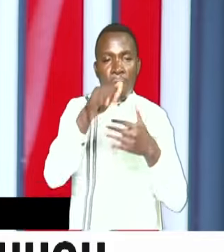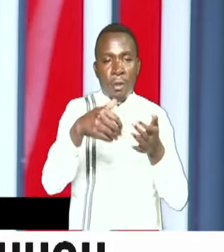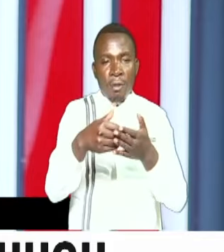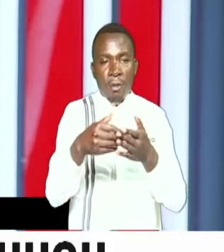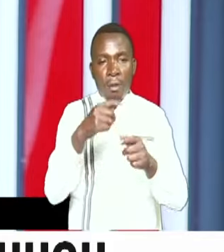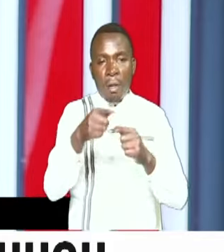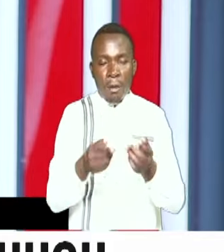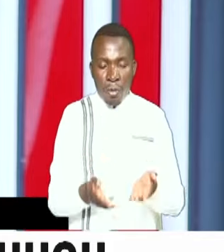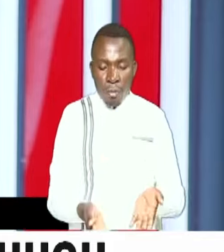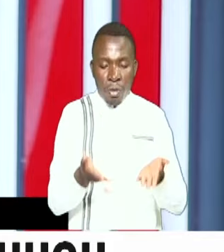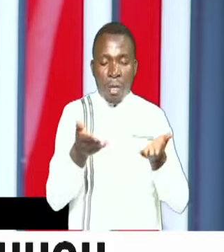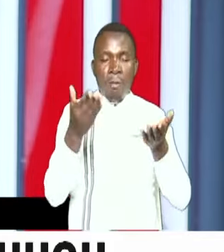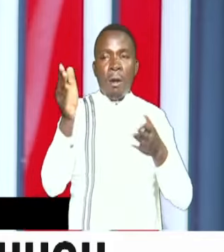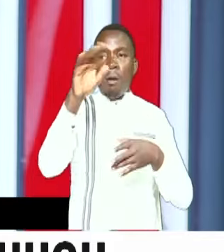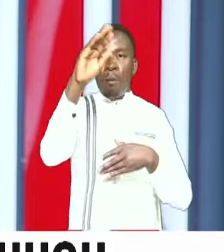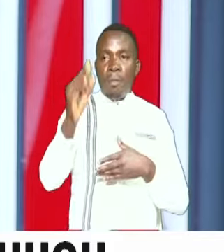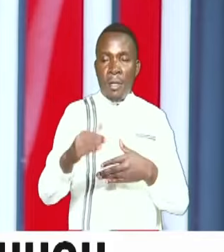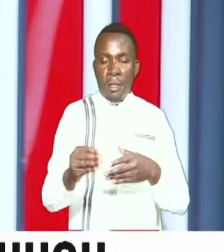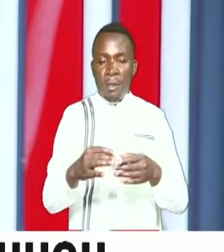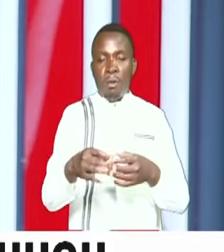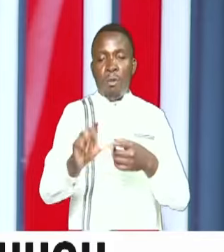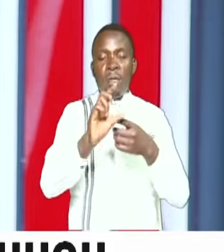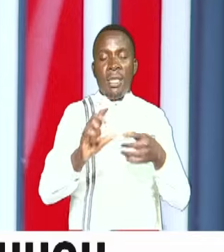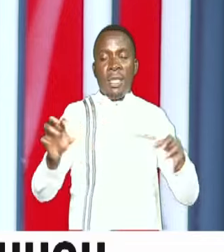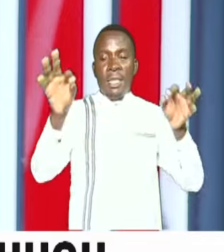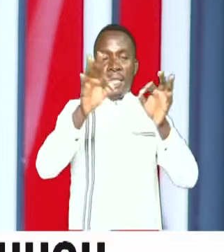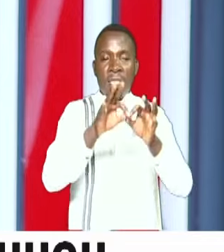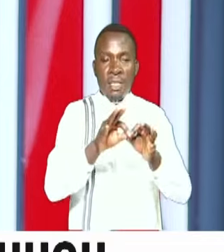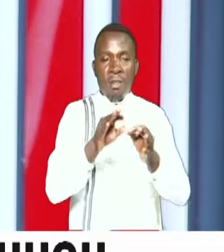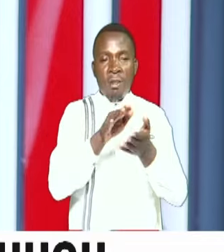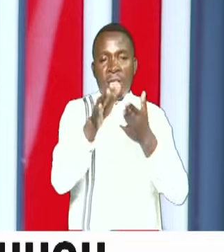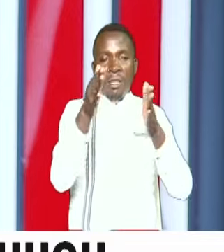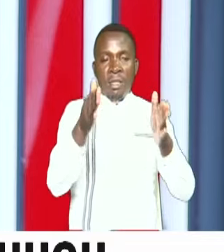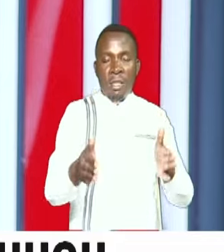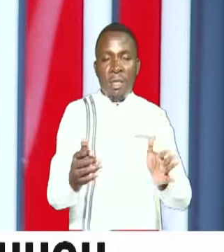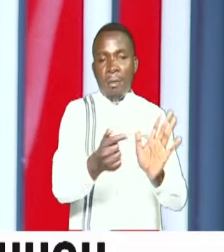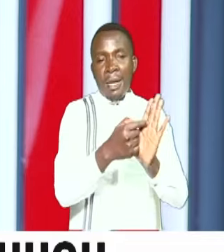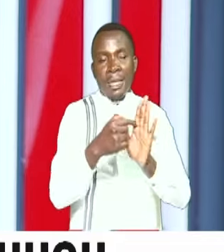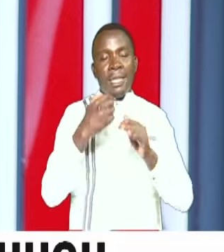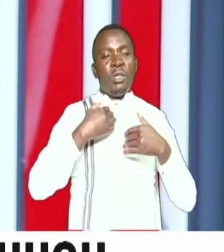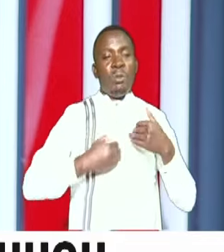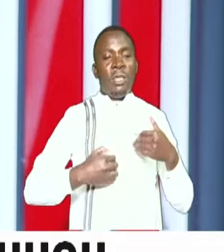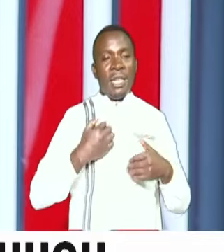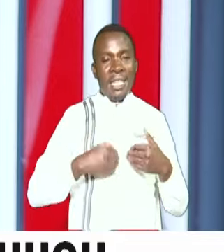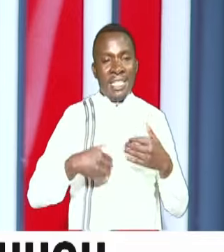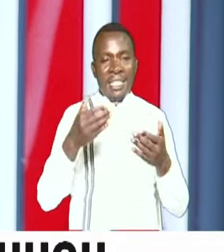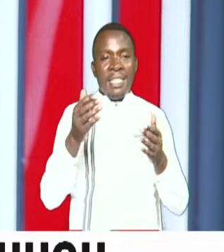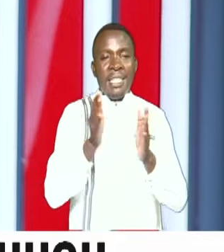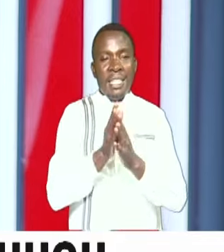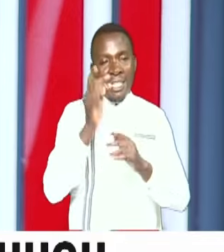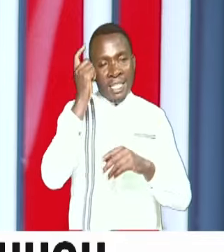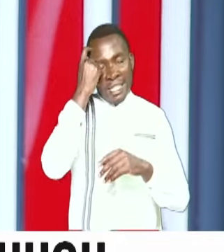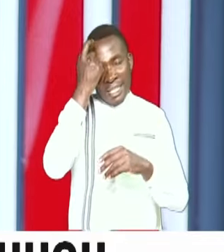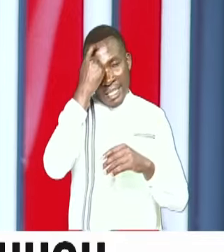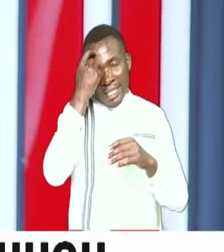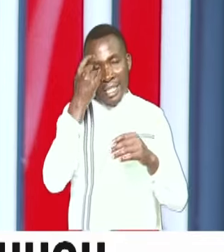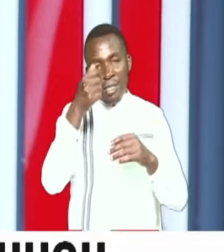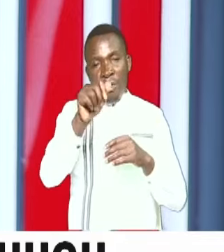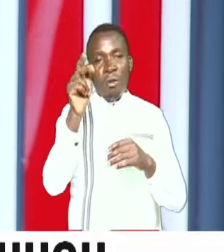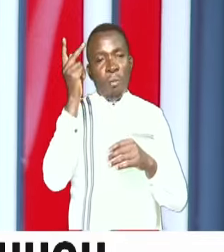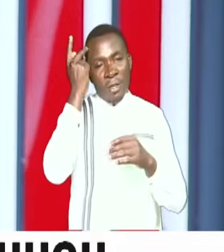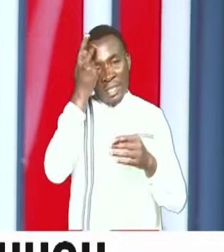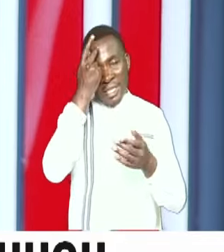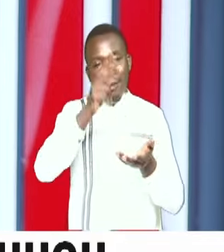uzamura percentage ya value addition. Ibyo rero abashoramari bagaragaje ubushake kandi na leta yo politique